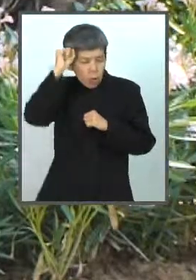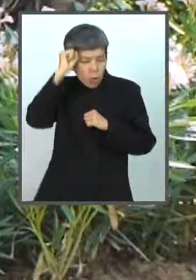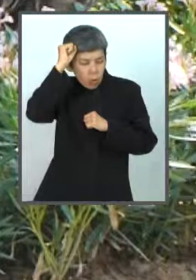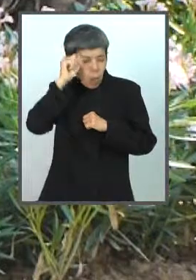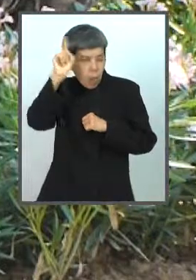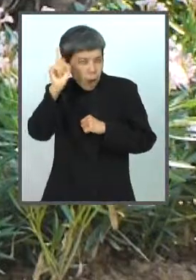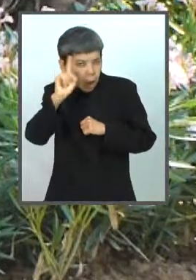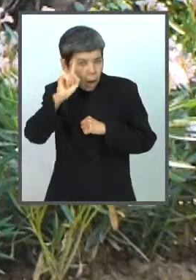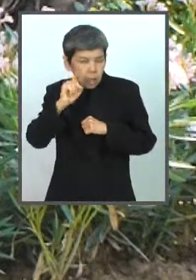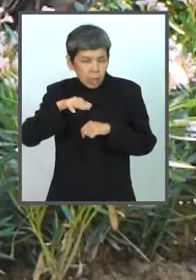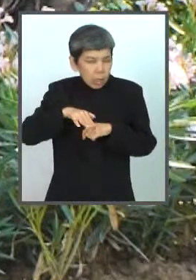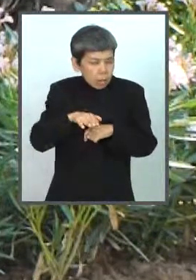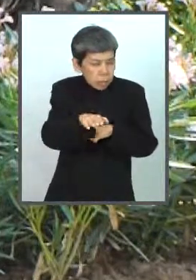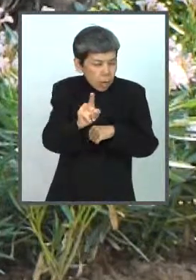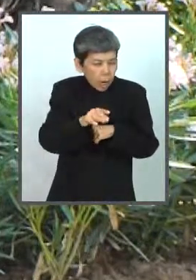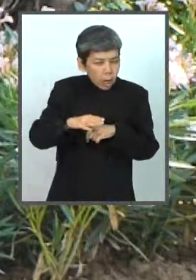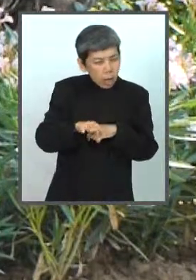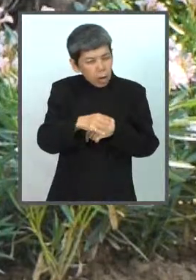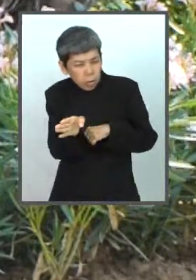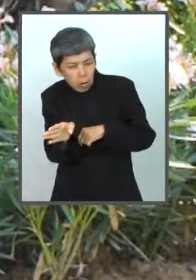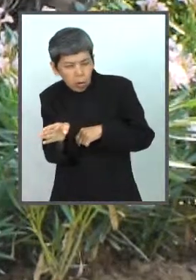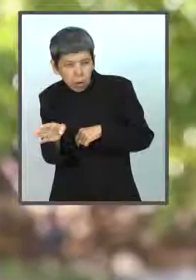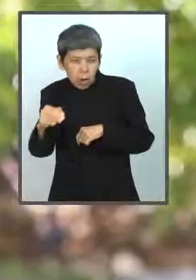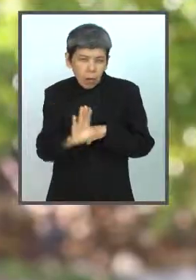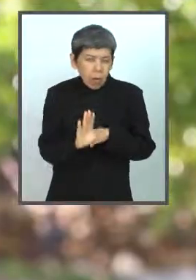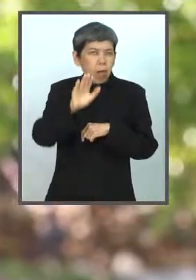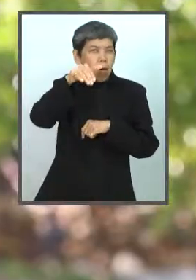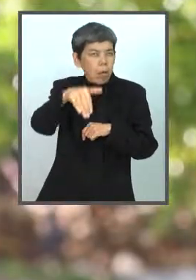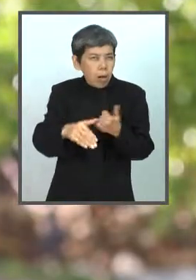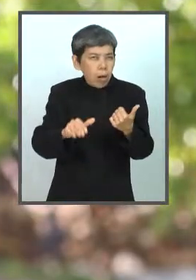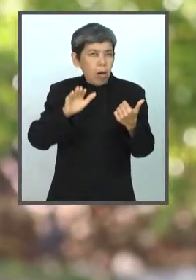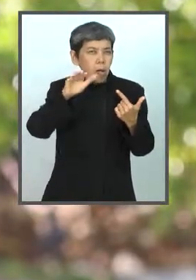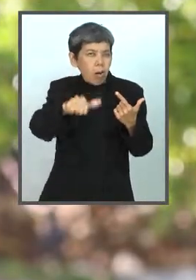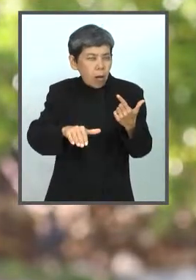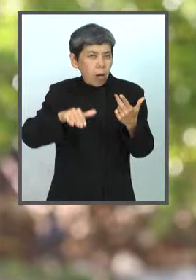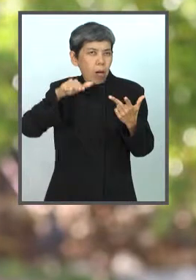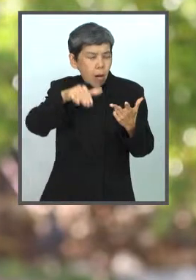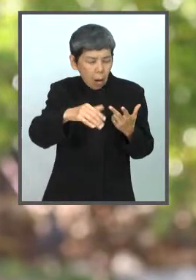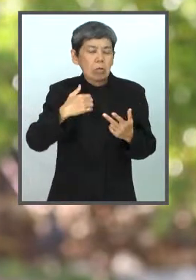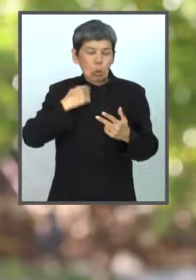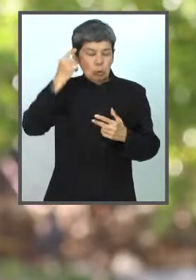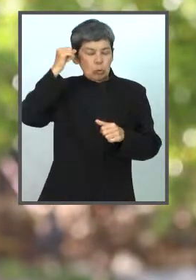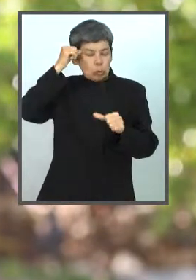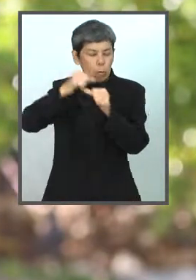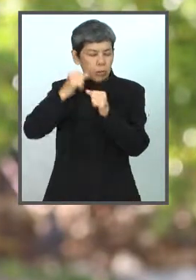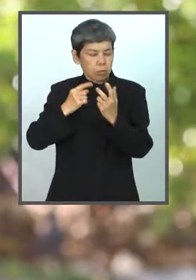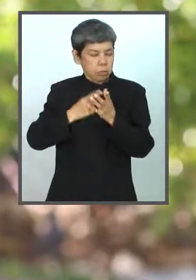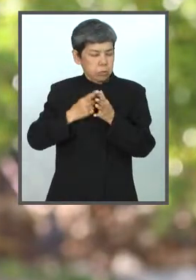ารถเมล์สายนี้ทิศทางนี้รถเมล์จะต้องเลี้ยวตรงนี้ขึ้นสะพานกี่สะพานอะไรเงี้ยมันเป็นทักษะ